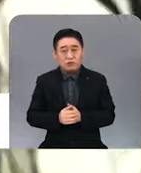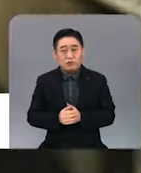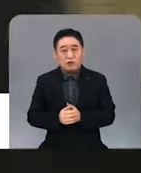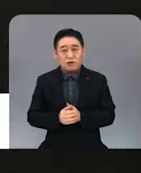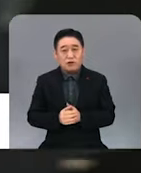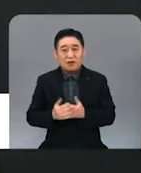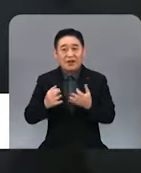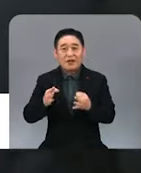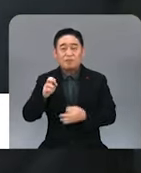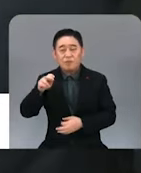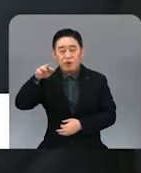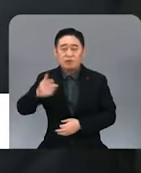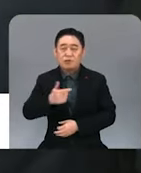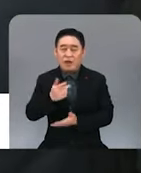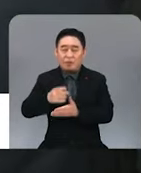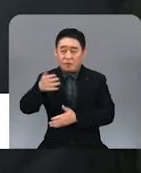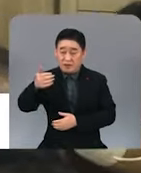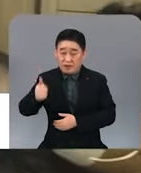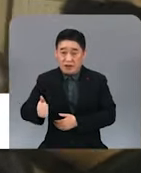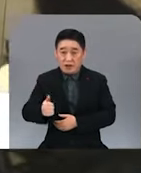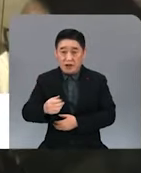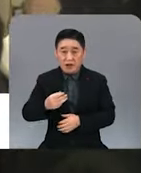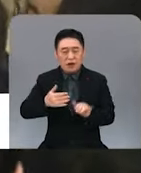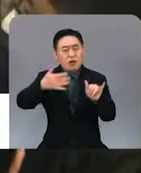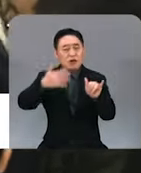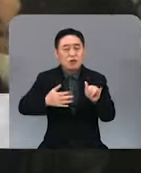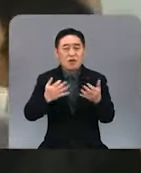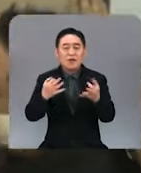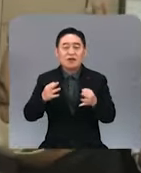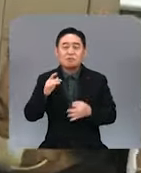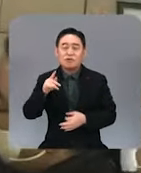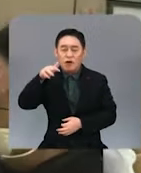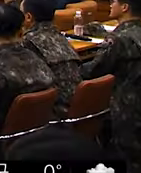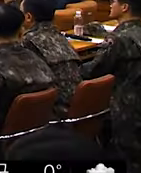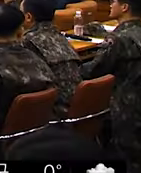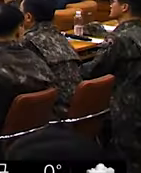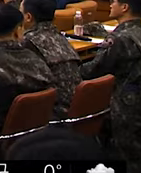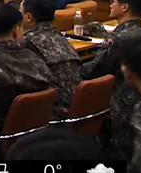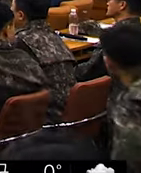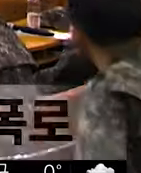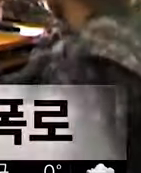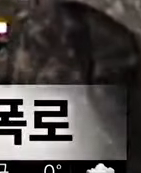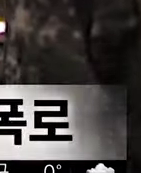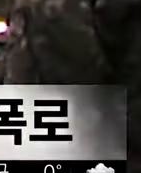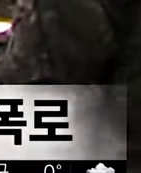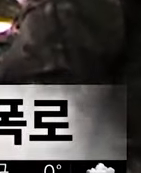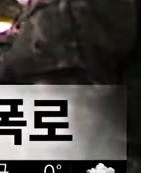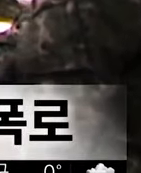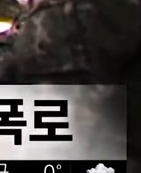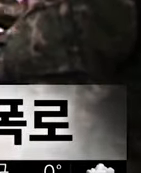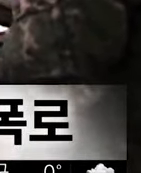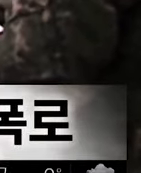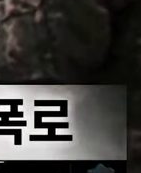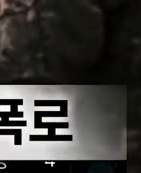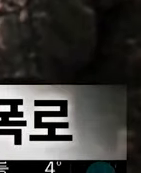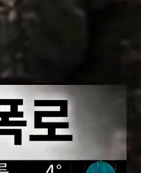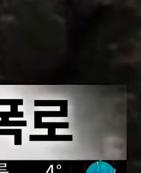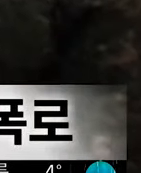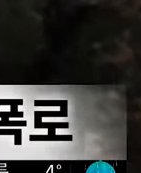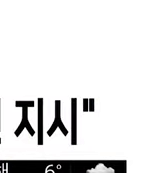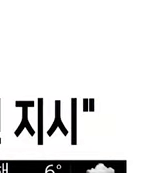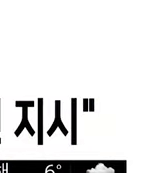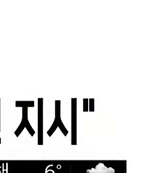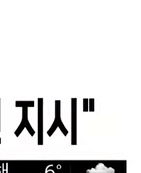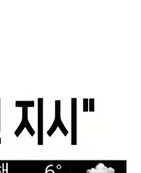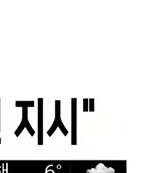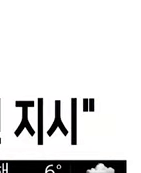조국혁신당 대표, 김명수 전 대법원장, 유튜버 김어준 씨 등이었습니다. 방첩사 김대우 전 수사단장이 손을 들고